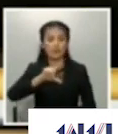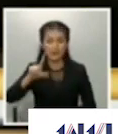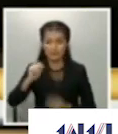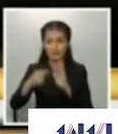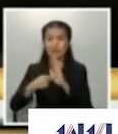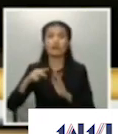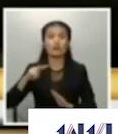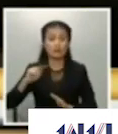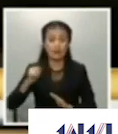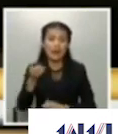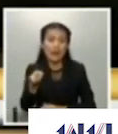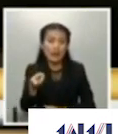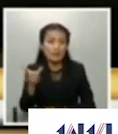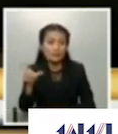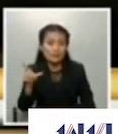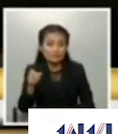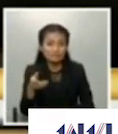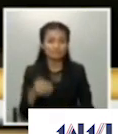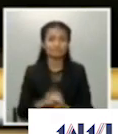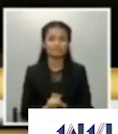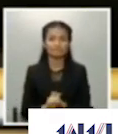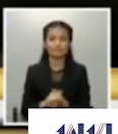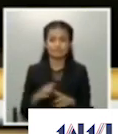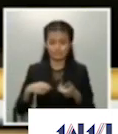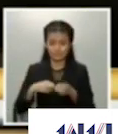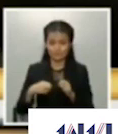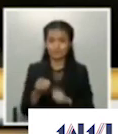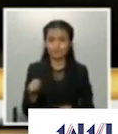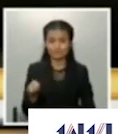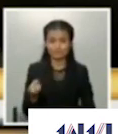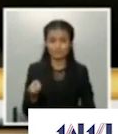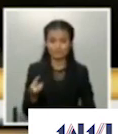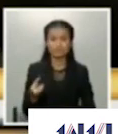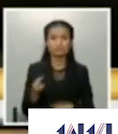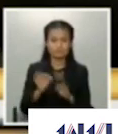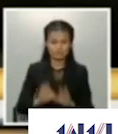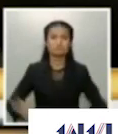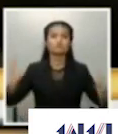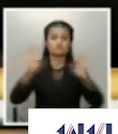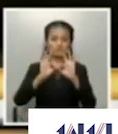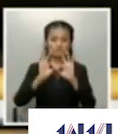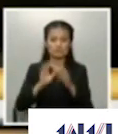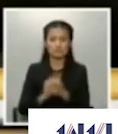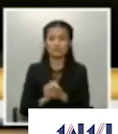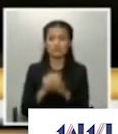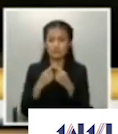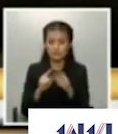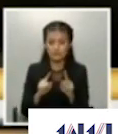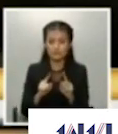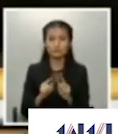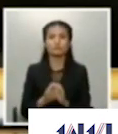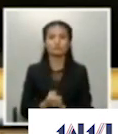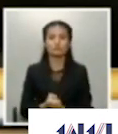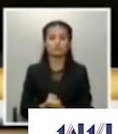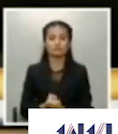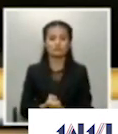ครับต้องกราบเรียนว่าปัญหาข้าวเป็นปัญหาที่ยิ่งใหญ่แต่อะไรก็ตามครับโ